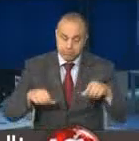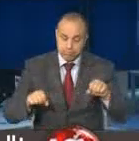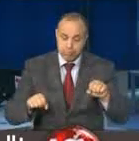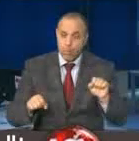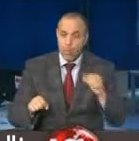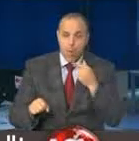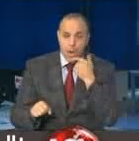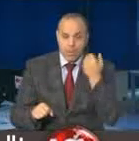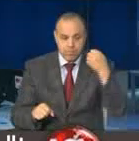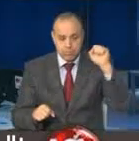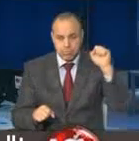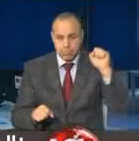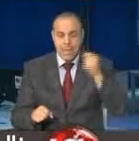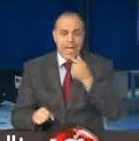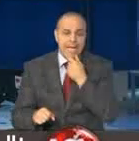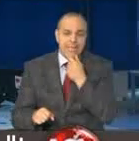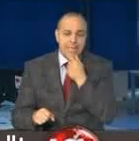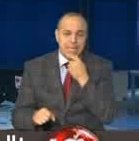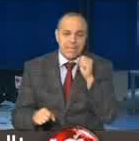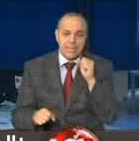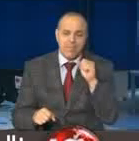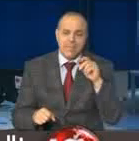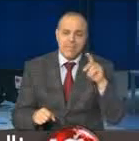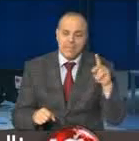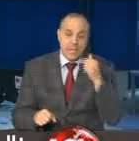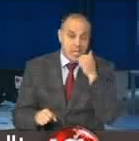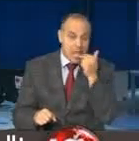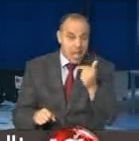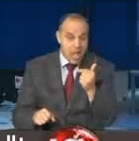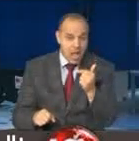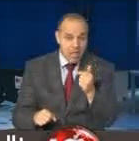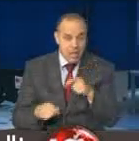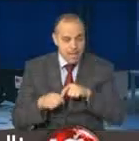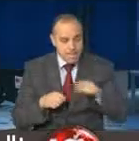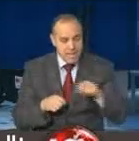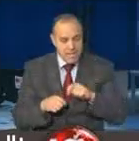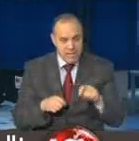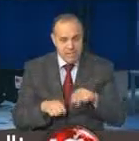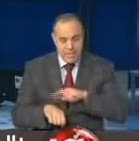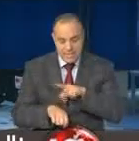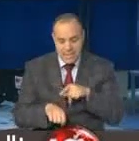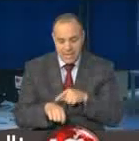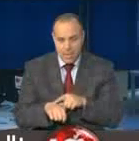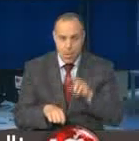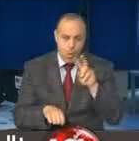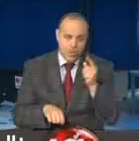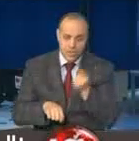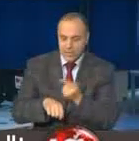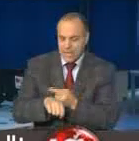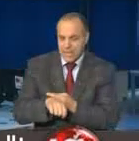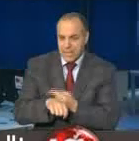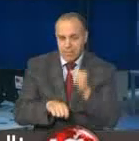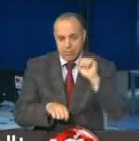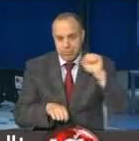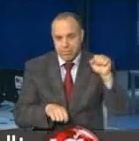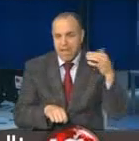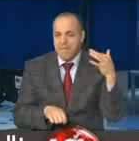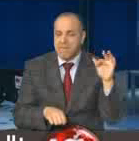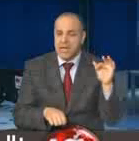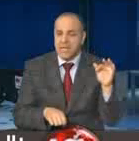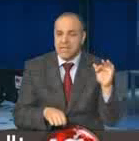النارية كان الانتصار من نصيب الإنجليزي سام ساندرلاند الذي قطع المسافة في 2:21 متفوقا على